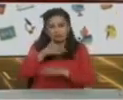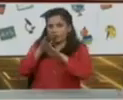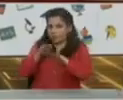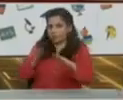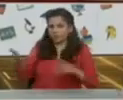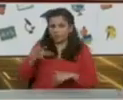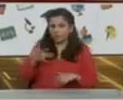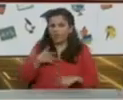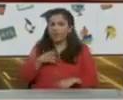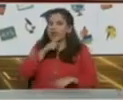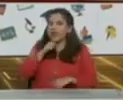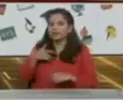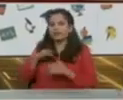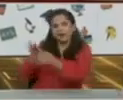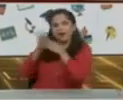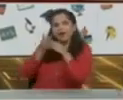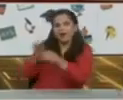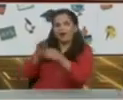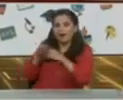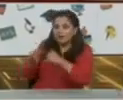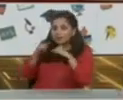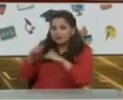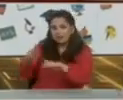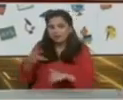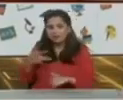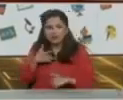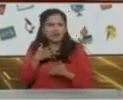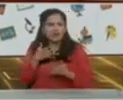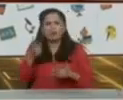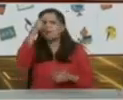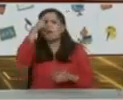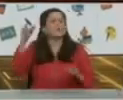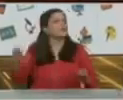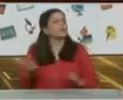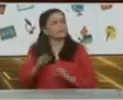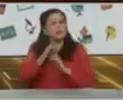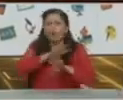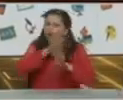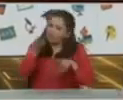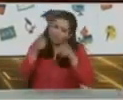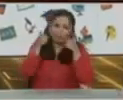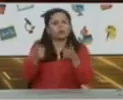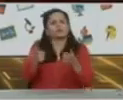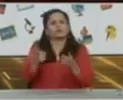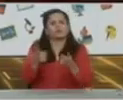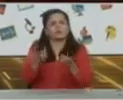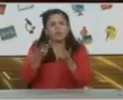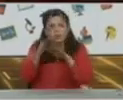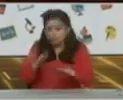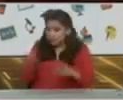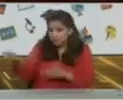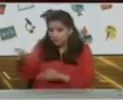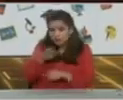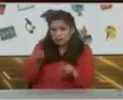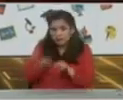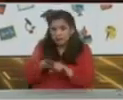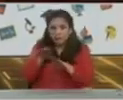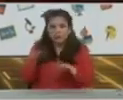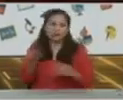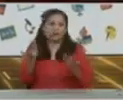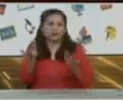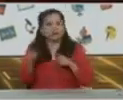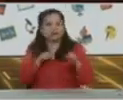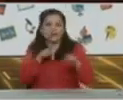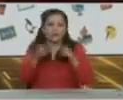उम्र बनकर ही जुड़ते हैं तो कोई इश्यू नहीं होता है। जैसे बच्चा कोई नया गाना